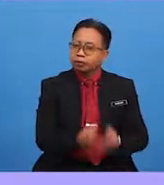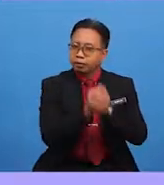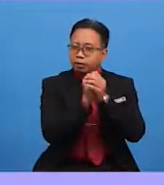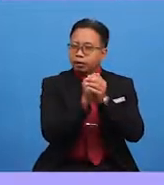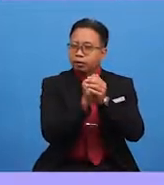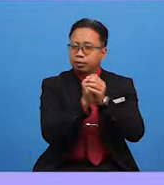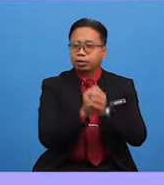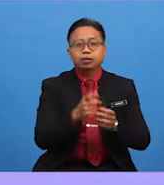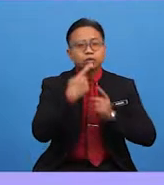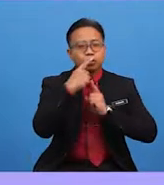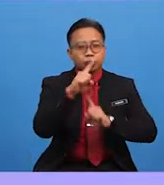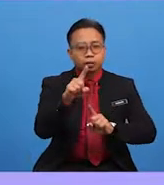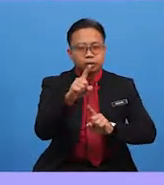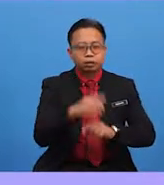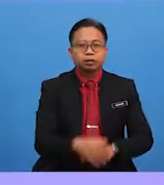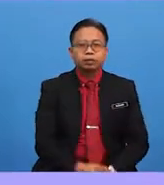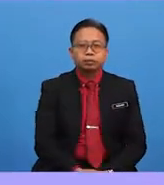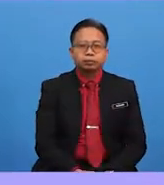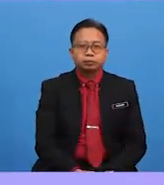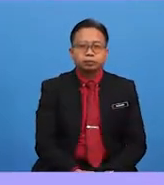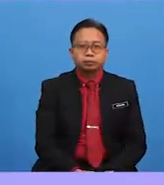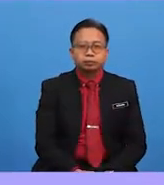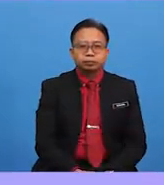Tahniah. Jawapannya ialah